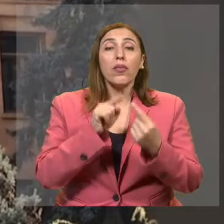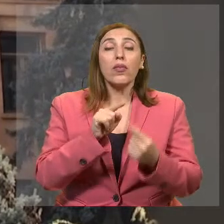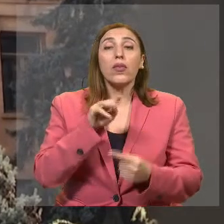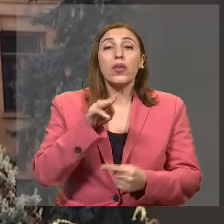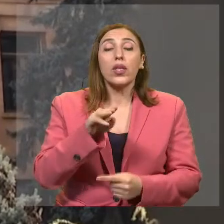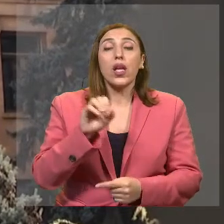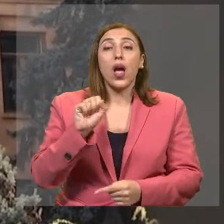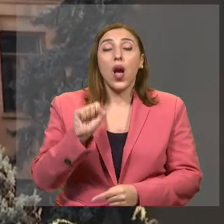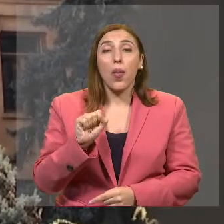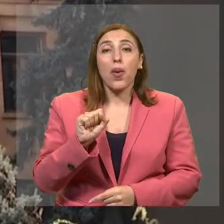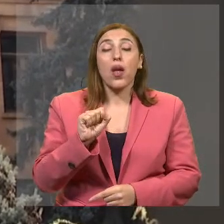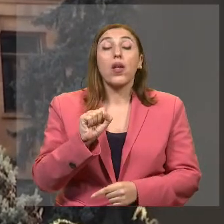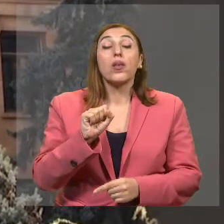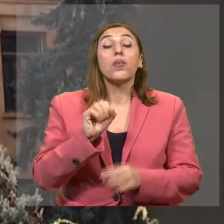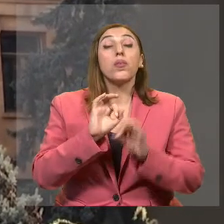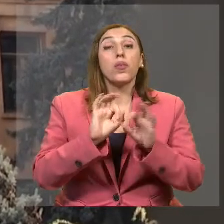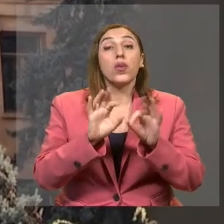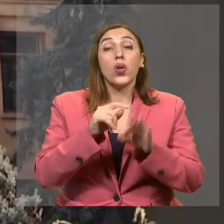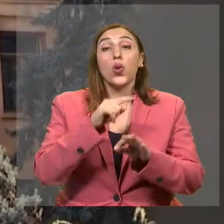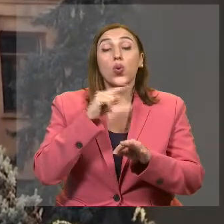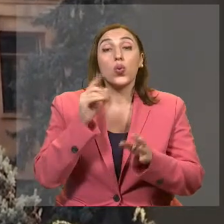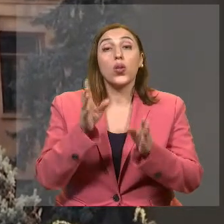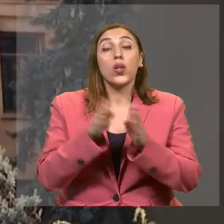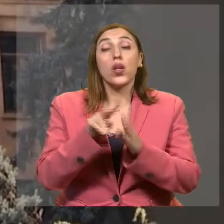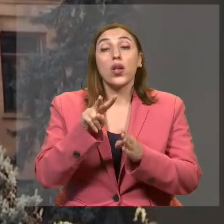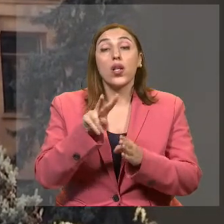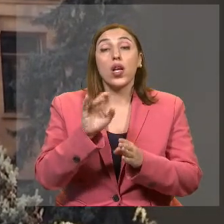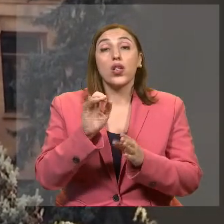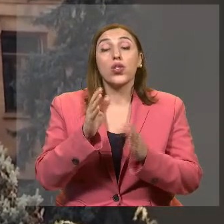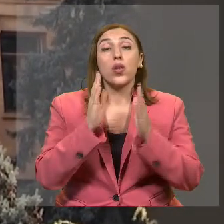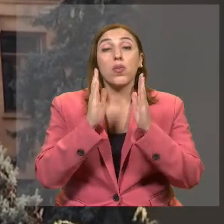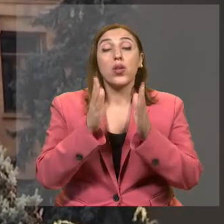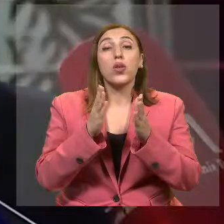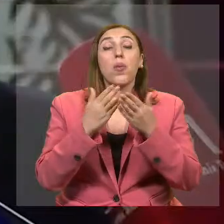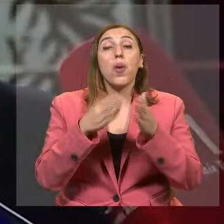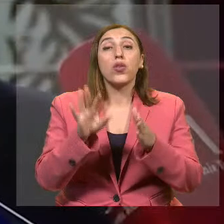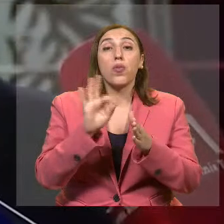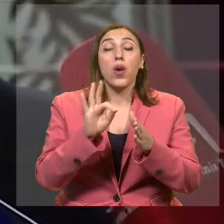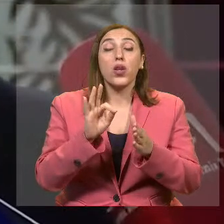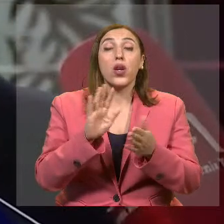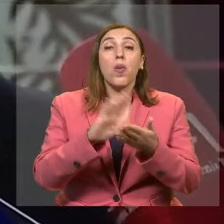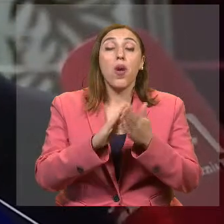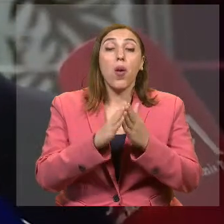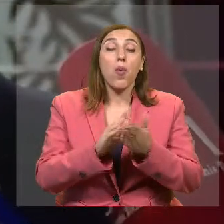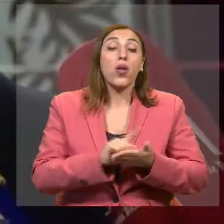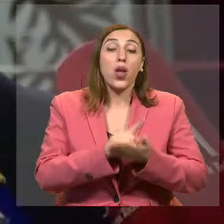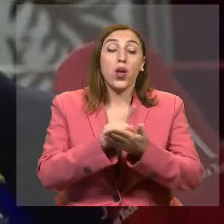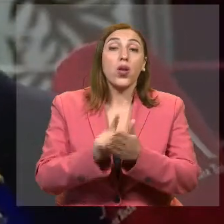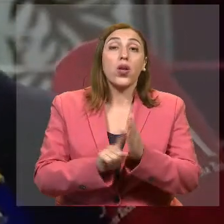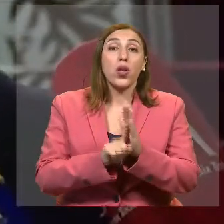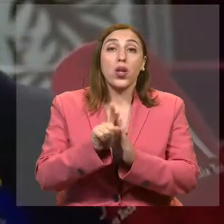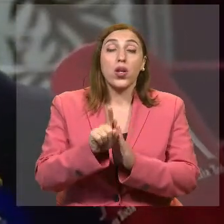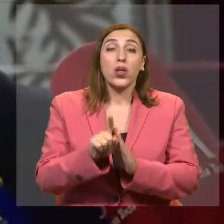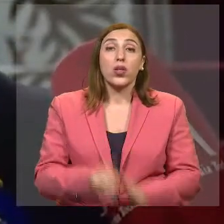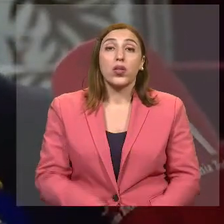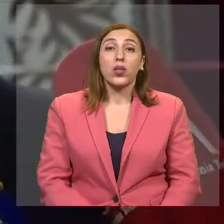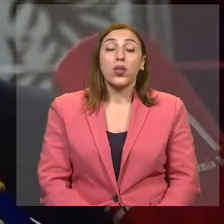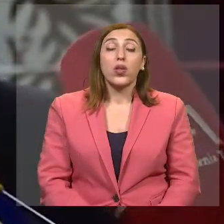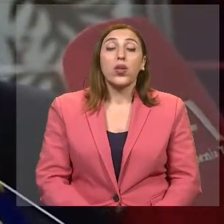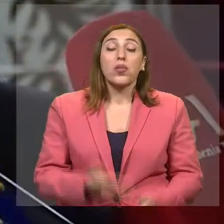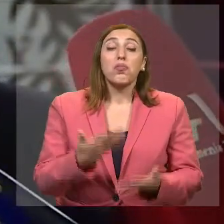ասում է այժմ ռուսական կողմի հետ Լաչինի միջանցքը բացելու բանակցությունն է ընդանում։ Խոսք է գնում շատ մոտ